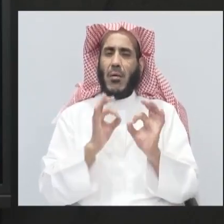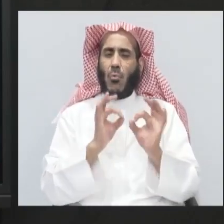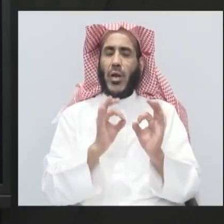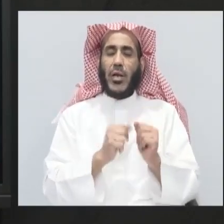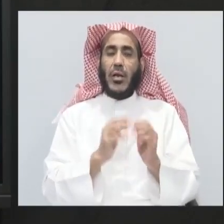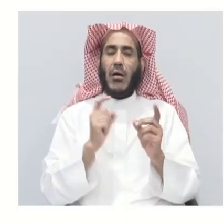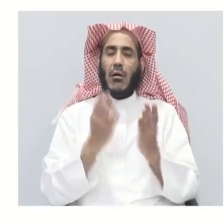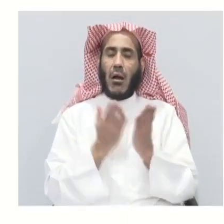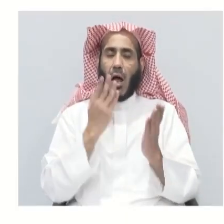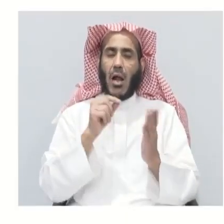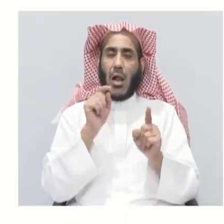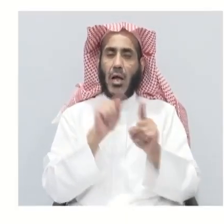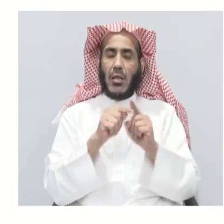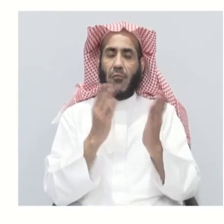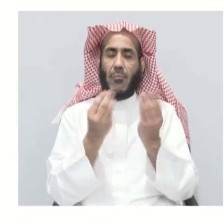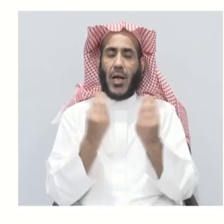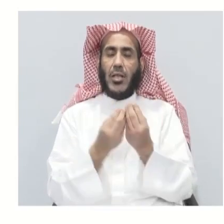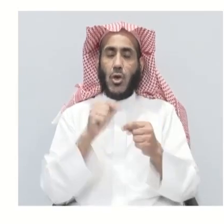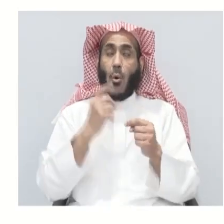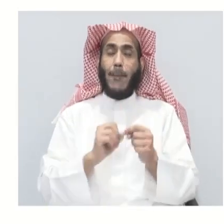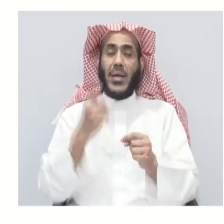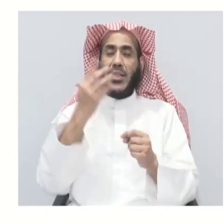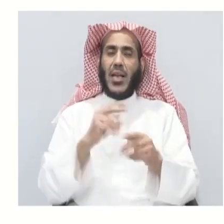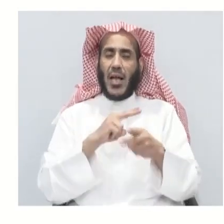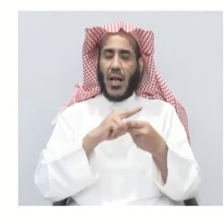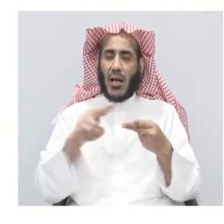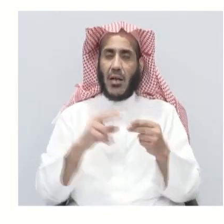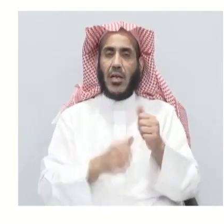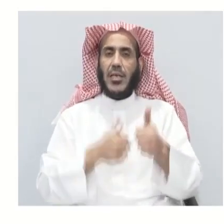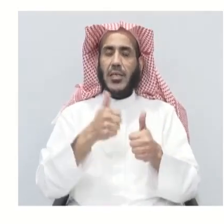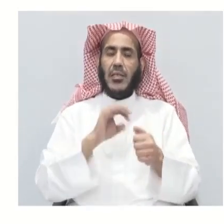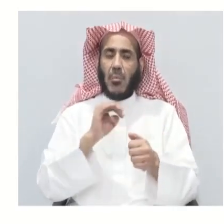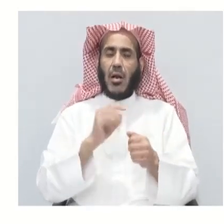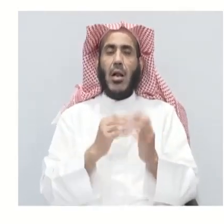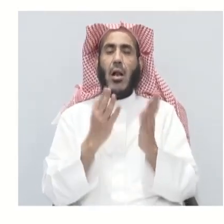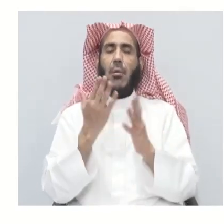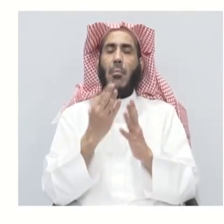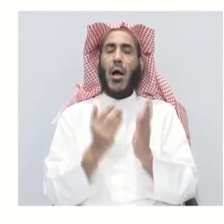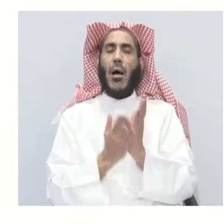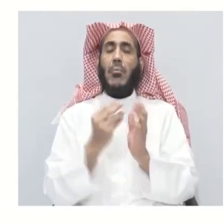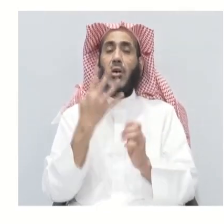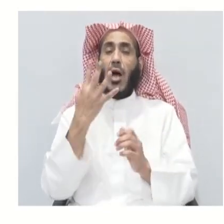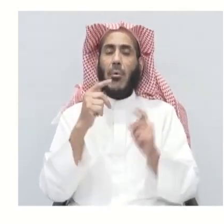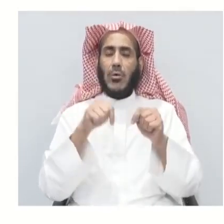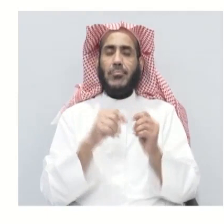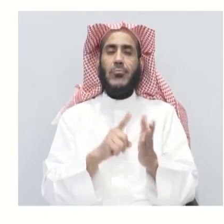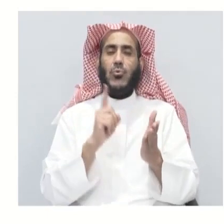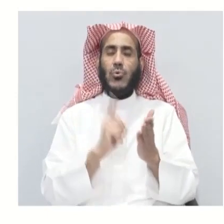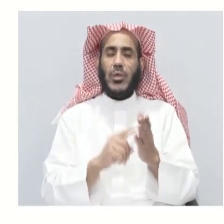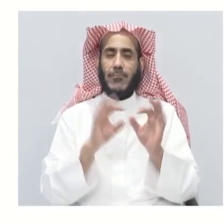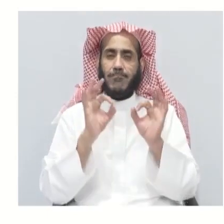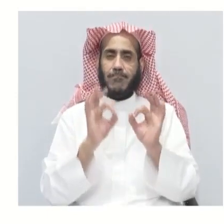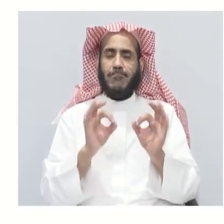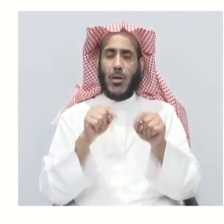اهدافي معا اليوم باذن الله سنقوم بحل الاختبار المقنن للباب الرابع وسنحقق خلال